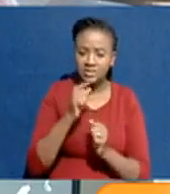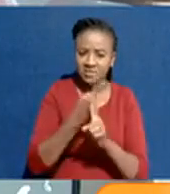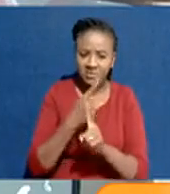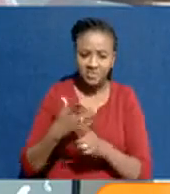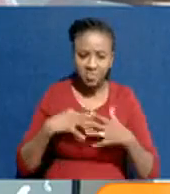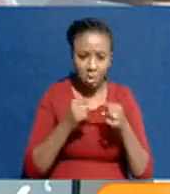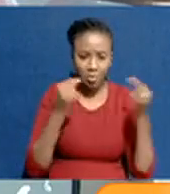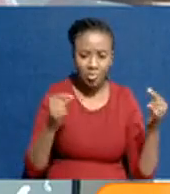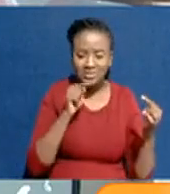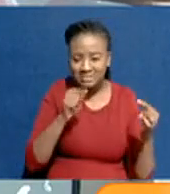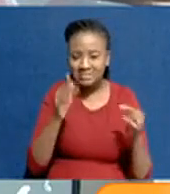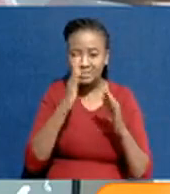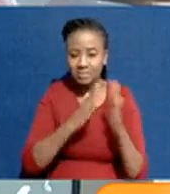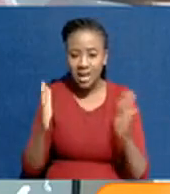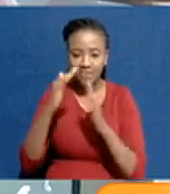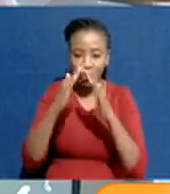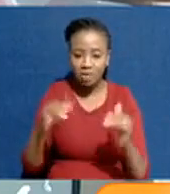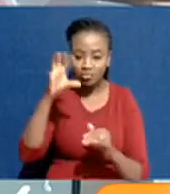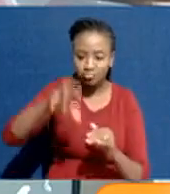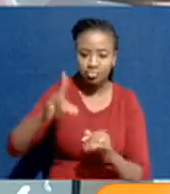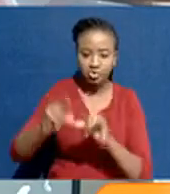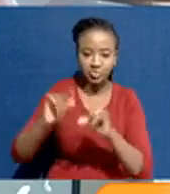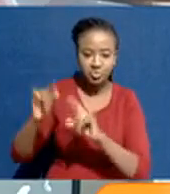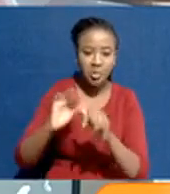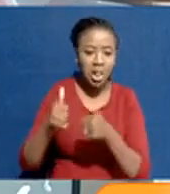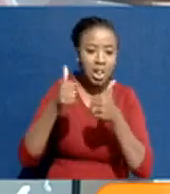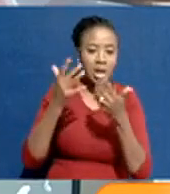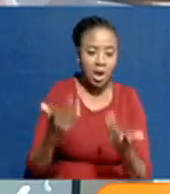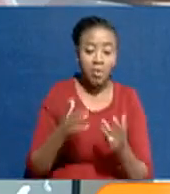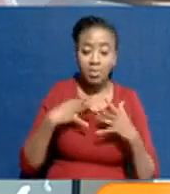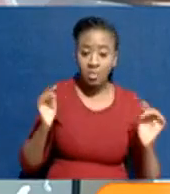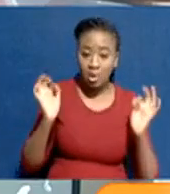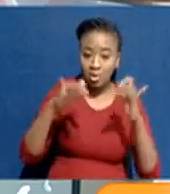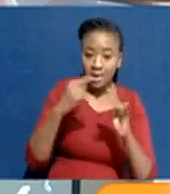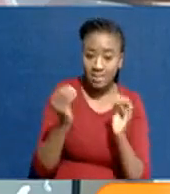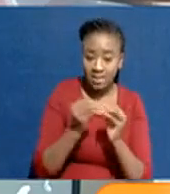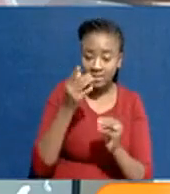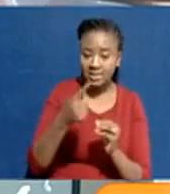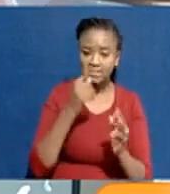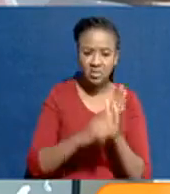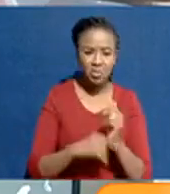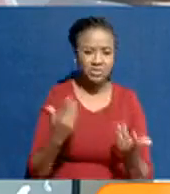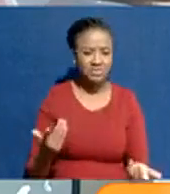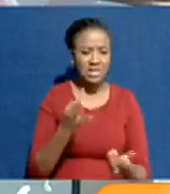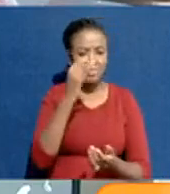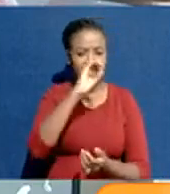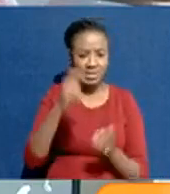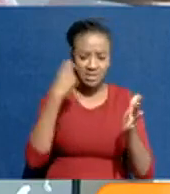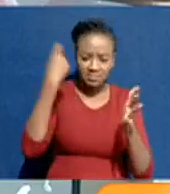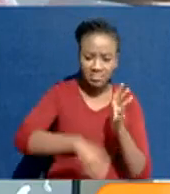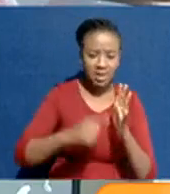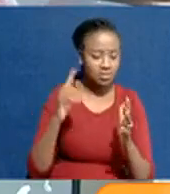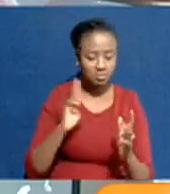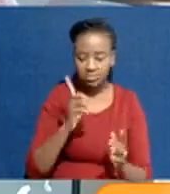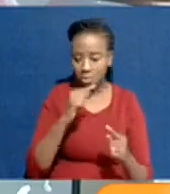wafanyikazi. Aidha, baadhi ya walioshiriki kikao hicho wamesisitiza pingamizi kuhusiana na makato ya 3% ya mishahara ya wafanyikazi na